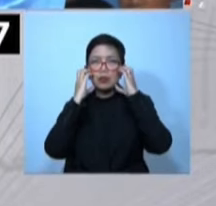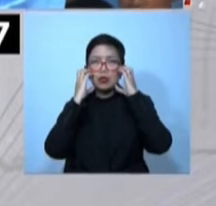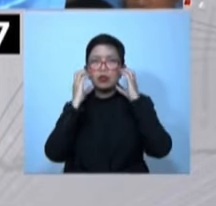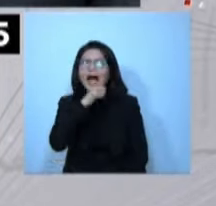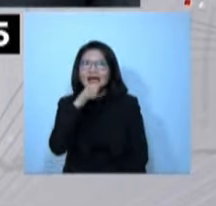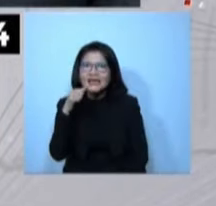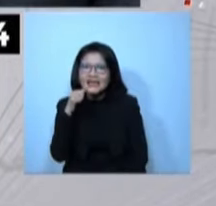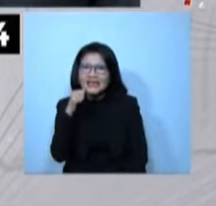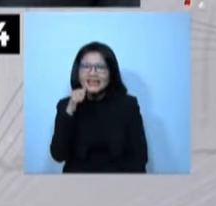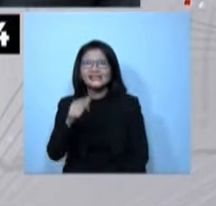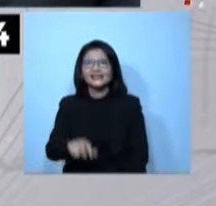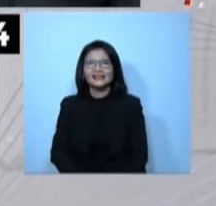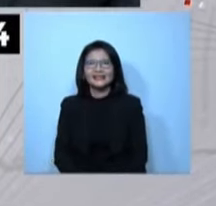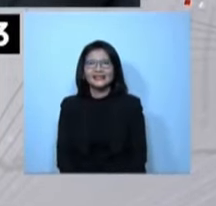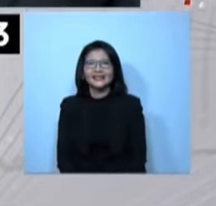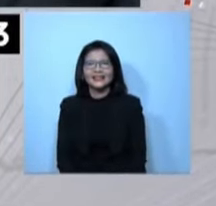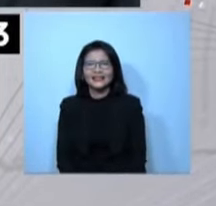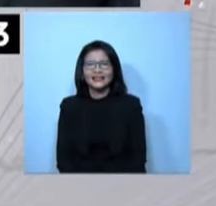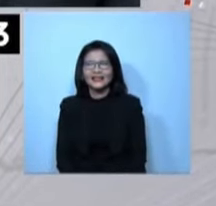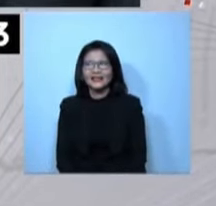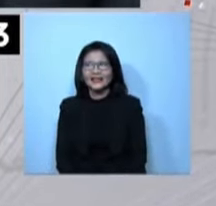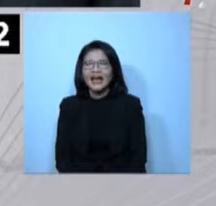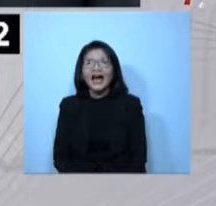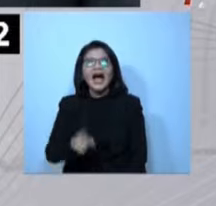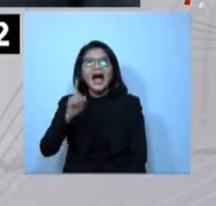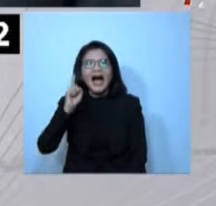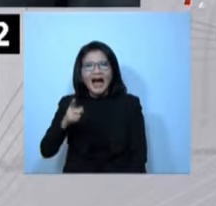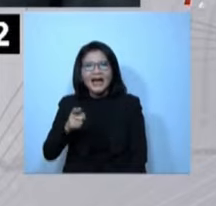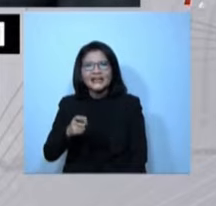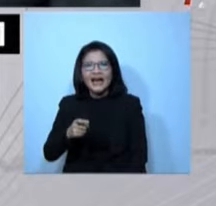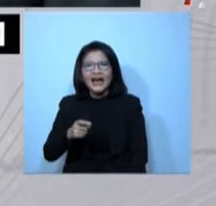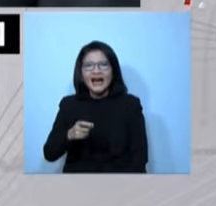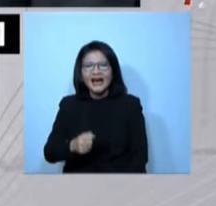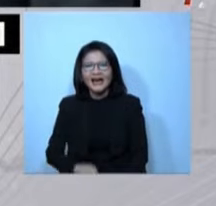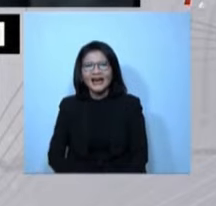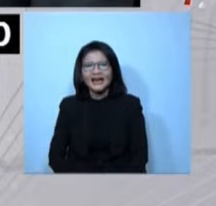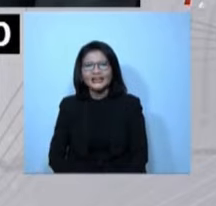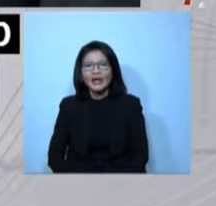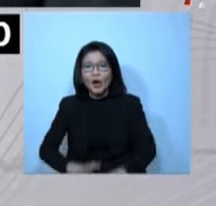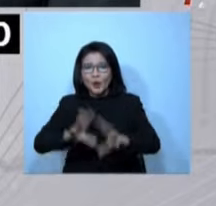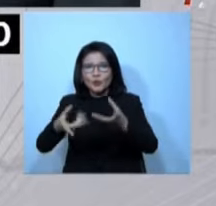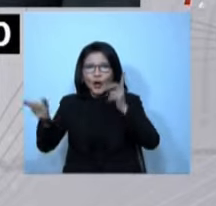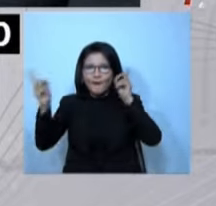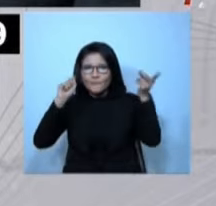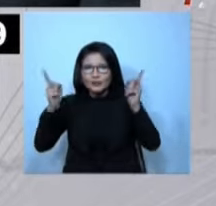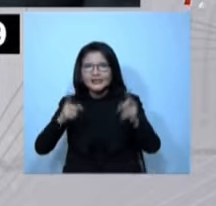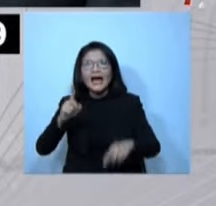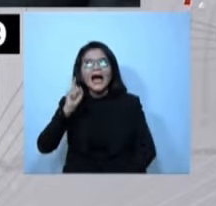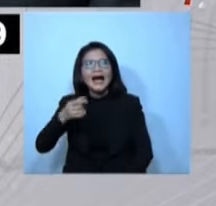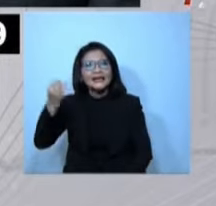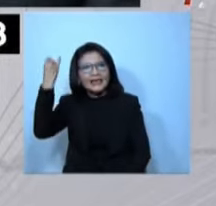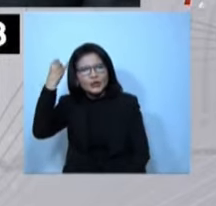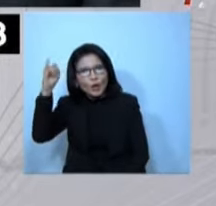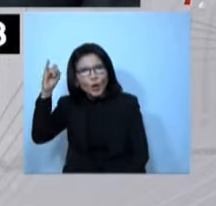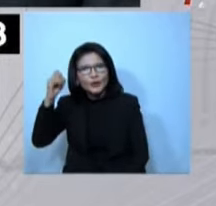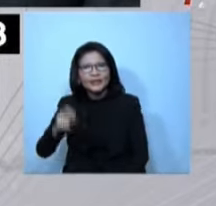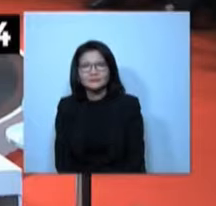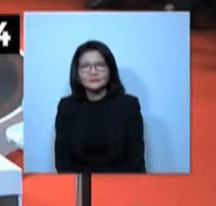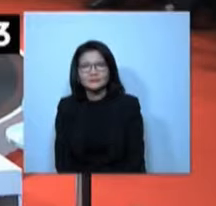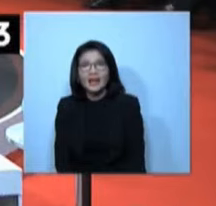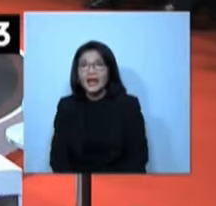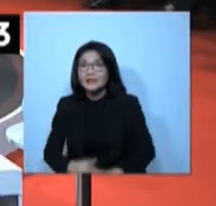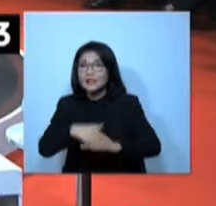debat kali ini 11 panelis yang akan menyusun pertanyaan untuk ketiga calon presiden berasal dari berbagai latar belakang dianttaranya